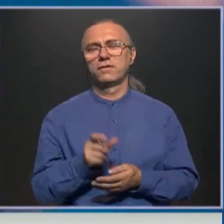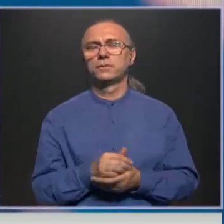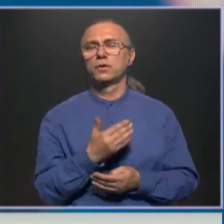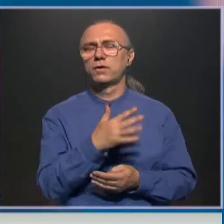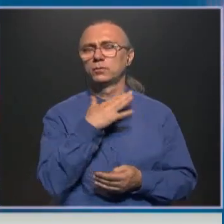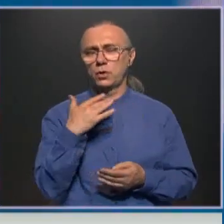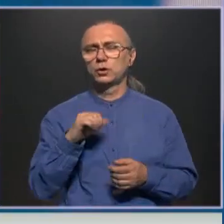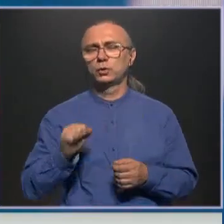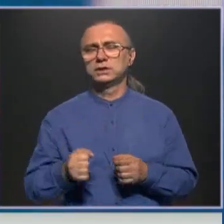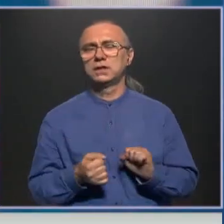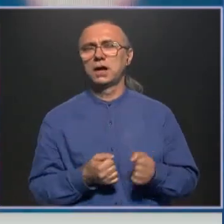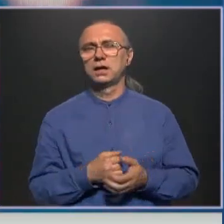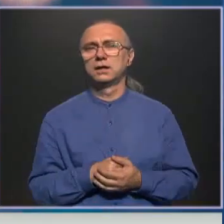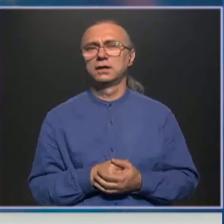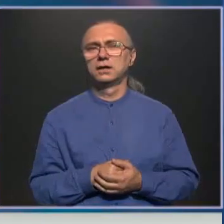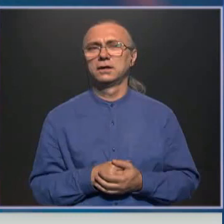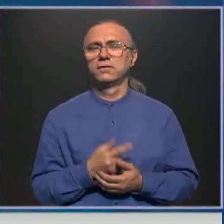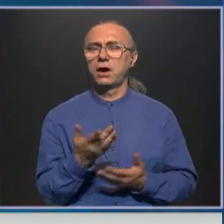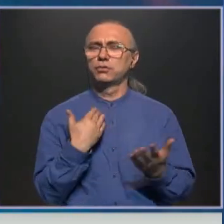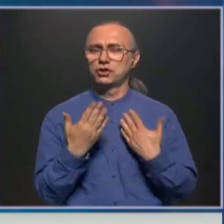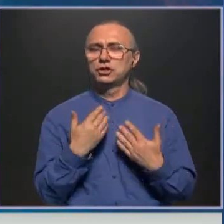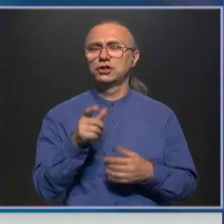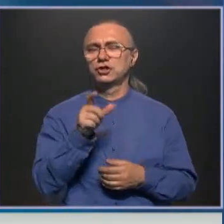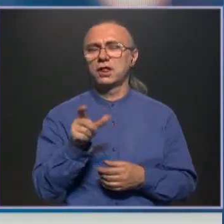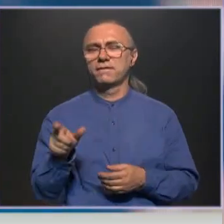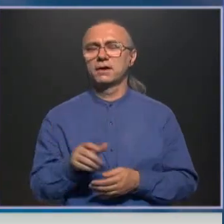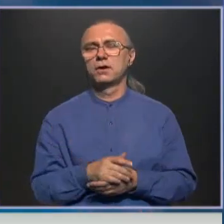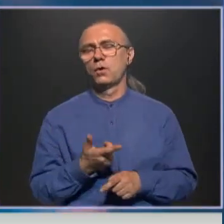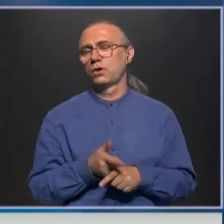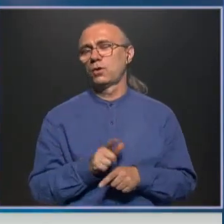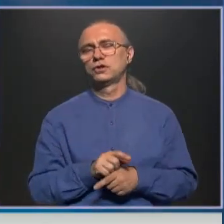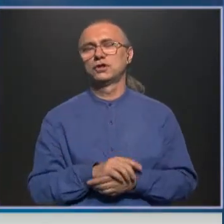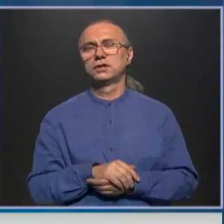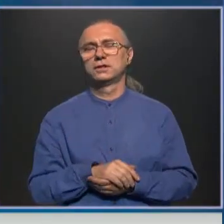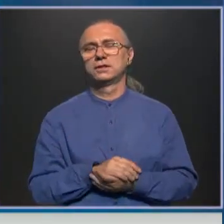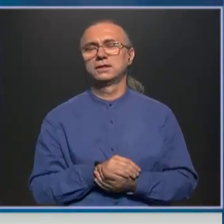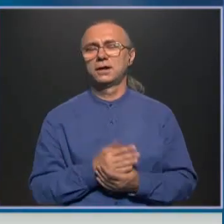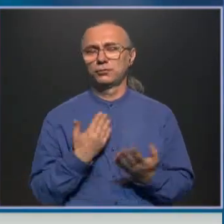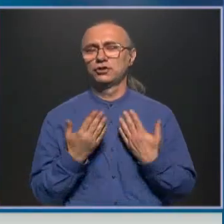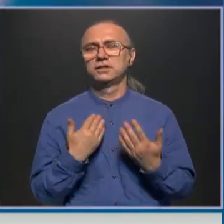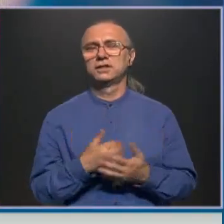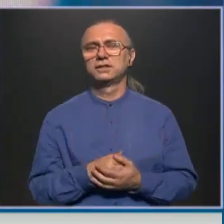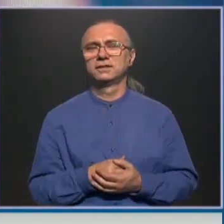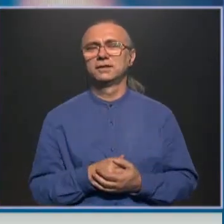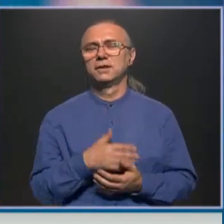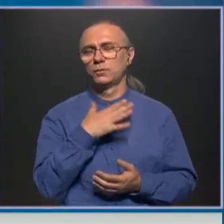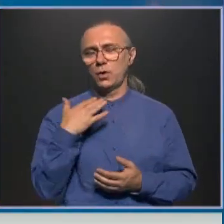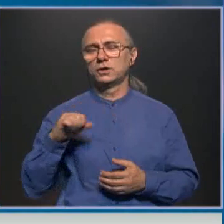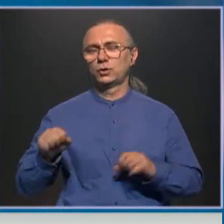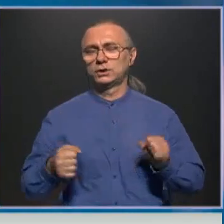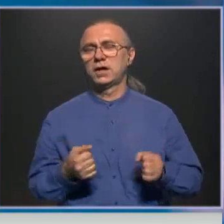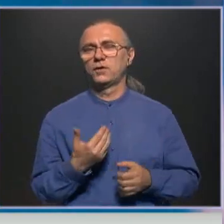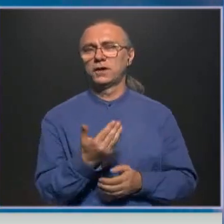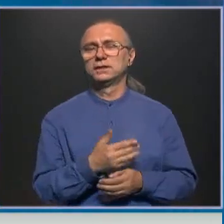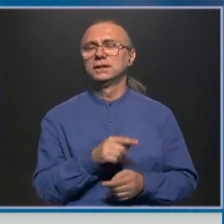друзей? Друзей много, в принципе? Вы общительный человек? Очень, очень общительно. Да, то есть, ну, много вот друзей.